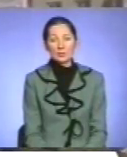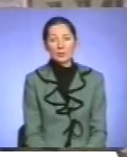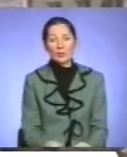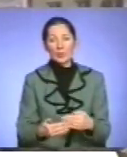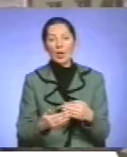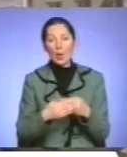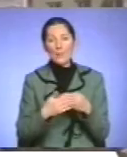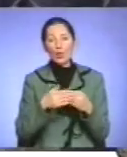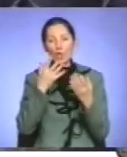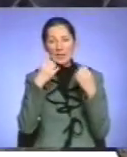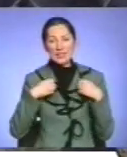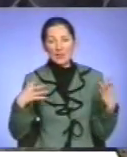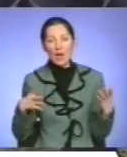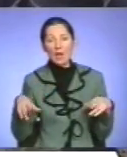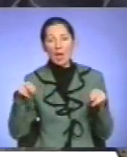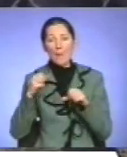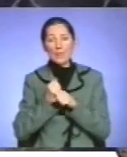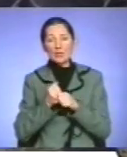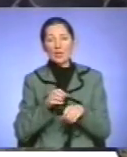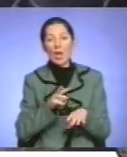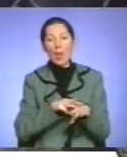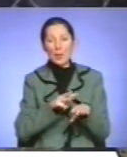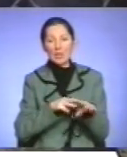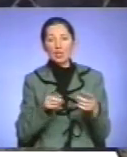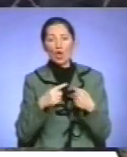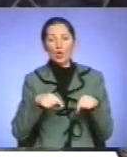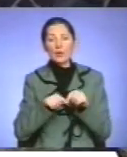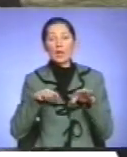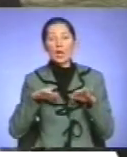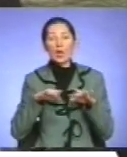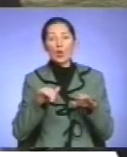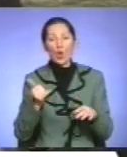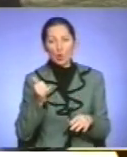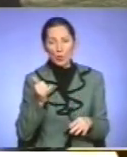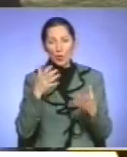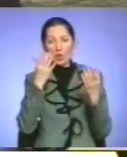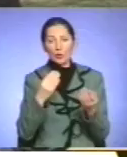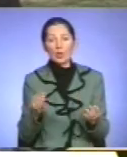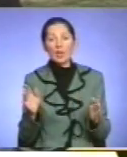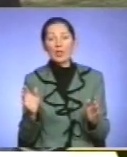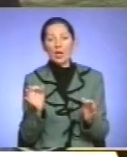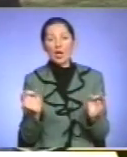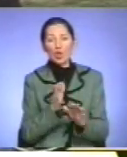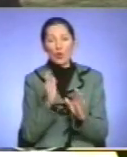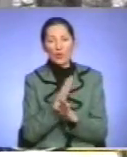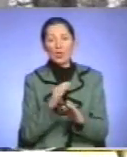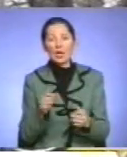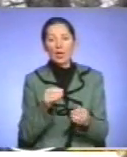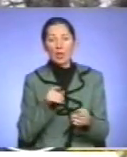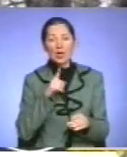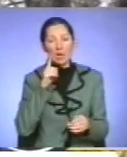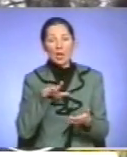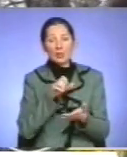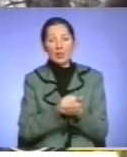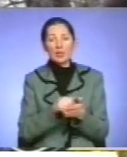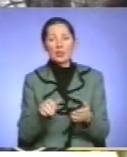Напередодні свят співробітки тернопільської міліції організували толоку. У день довкілля зайнялися озелененням і благоустроєм адміністративних будинків та територій, прилеглих